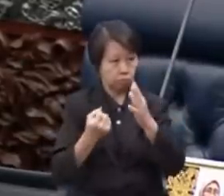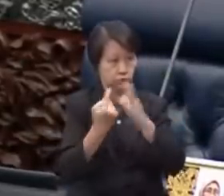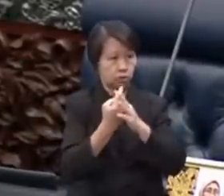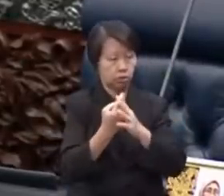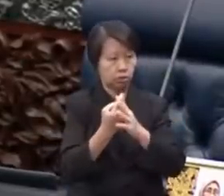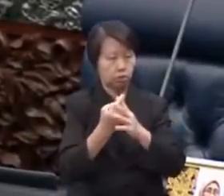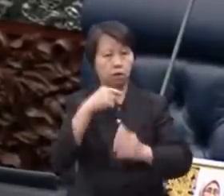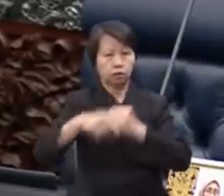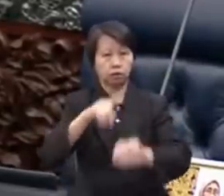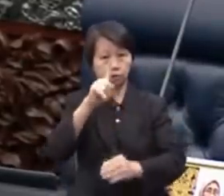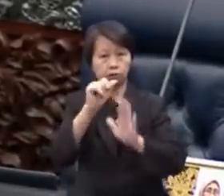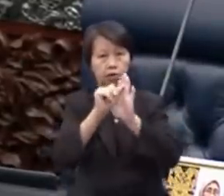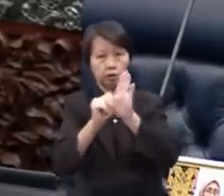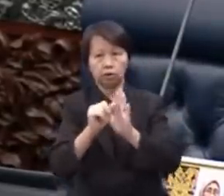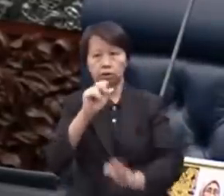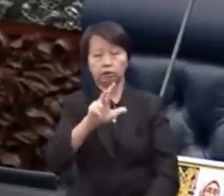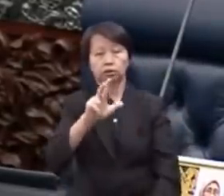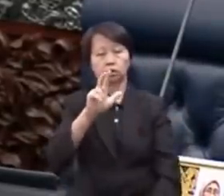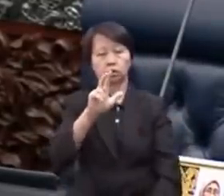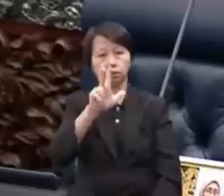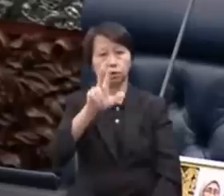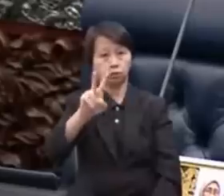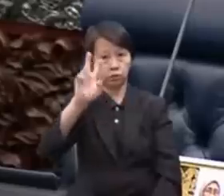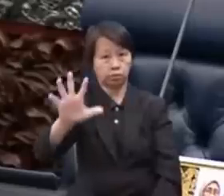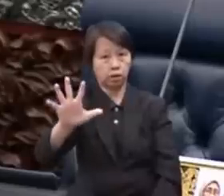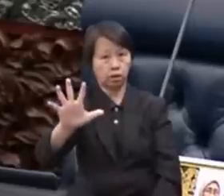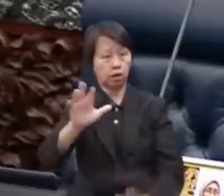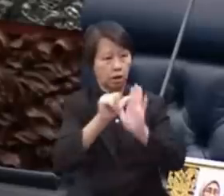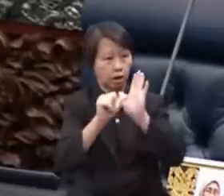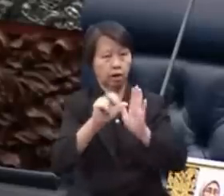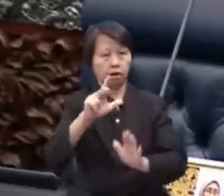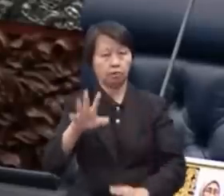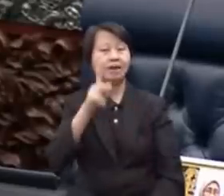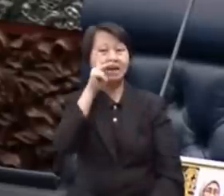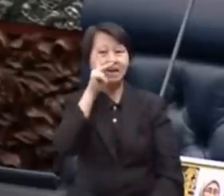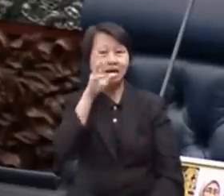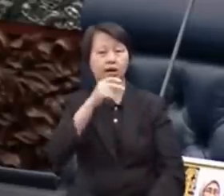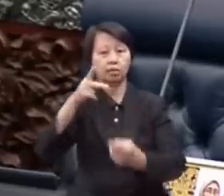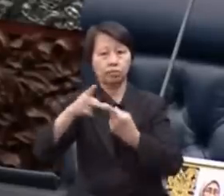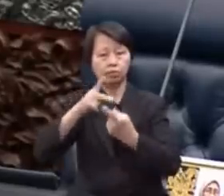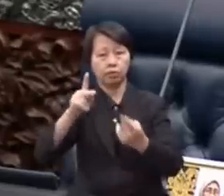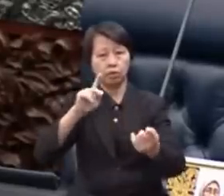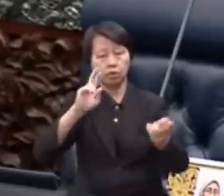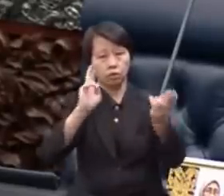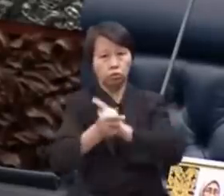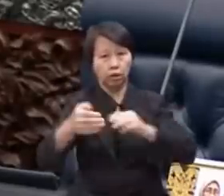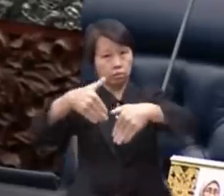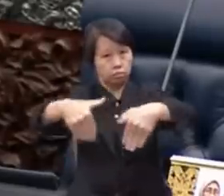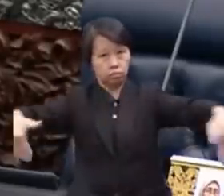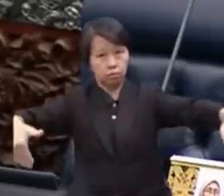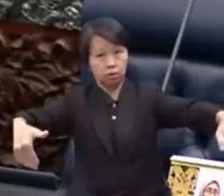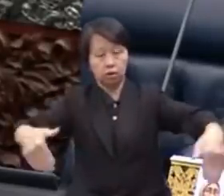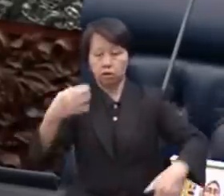tentang satu akta tiga lima tiga dua lima yaitu Kedah 60 Pinang perubahan sepadan